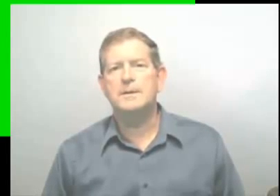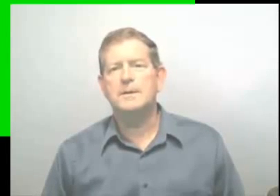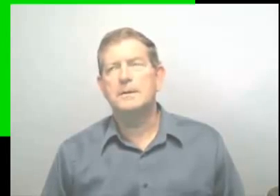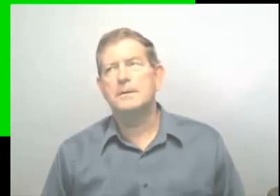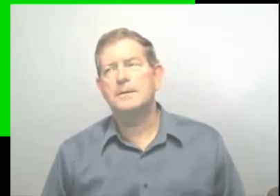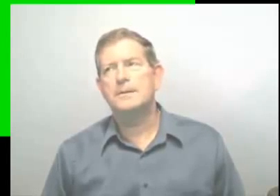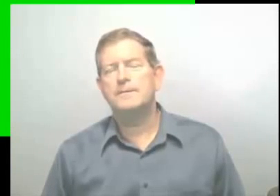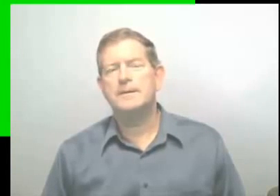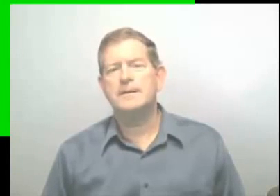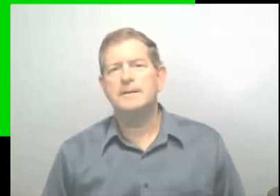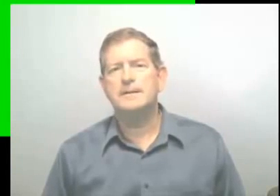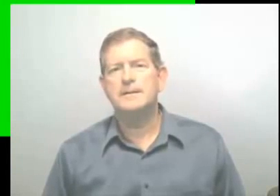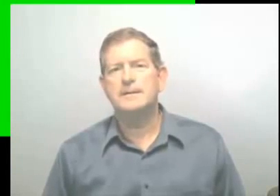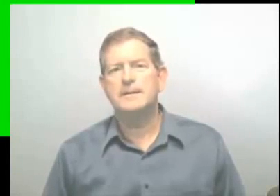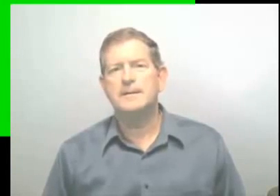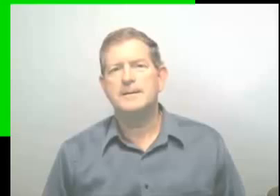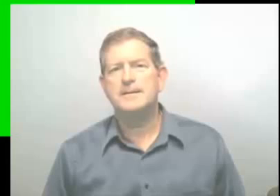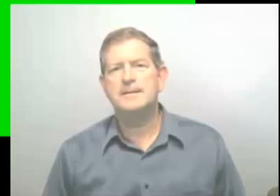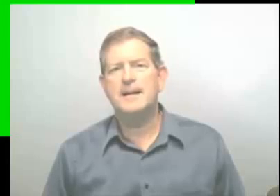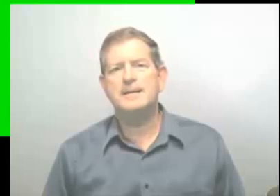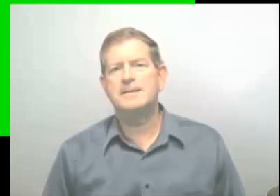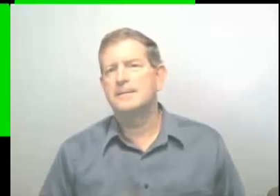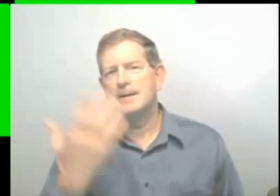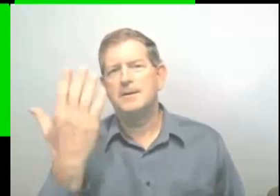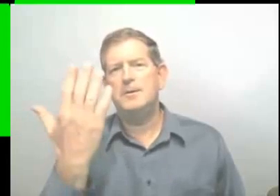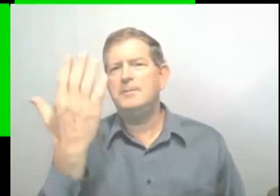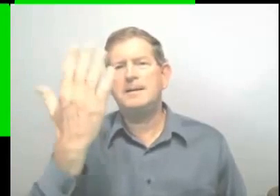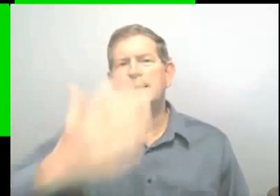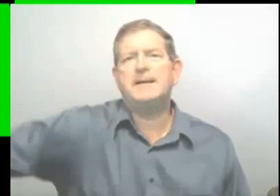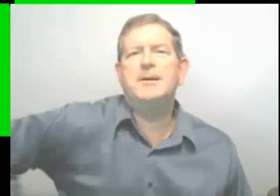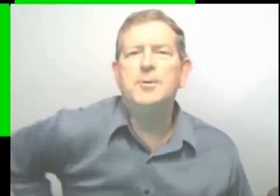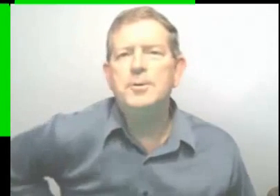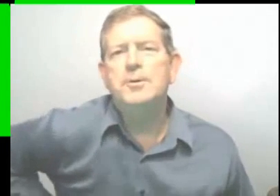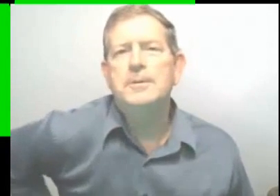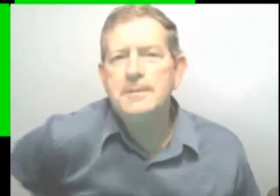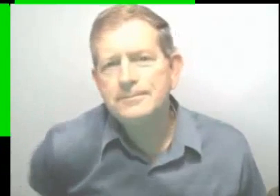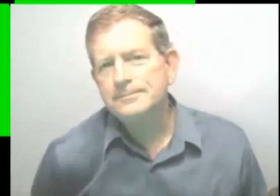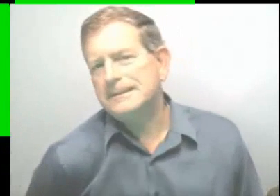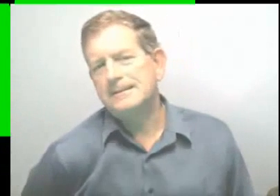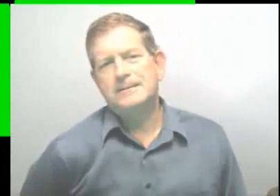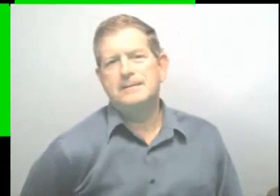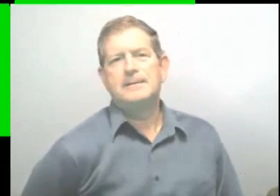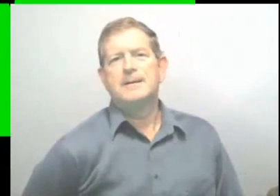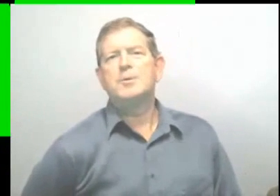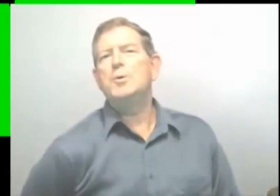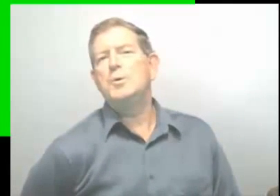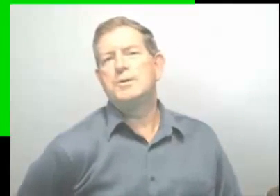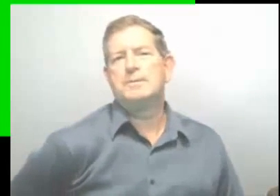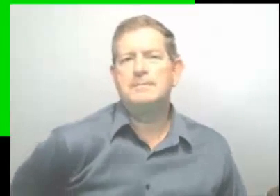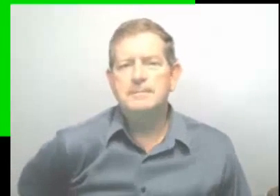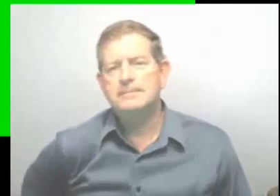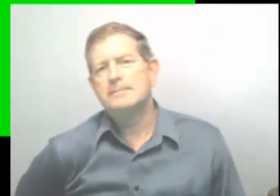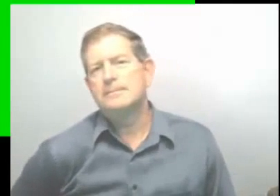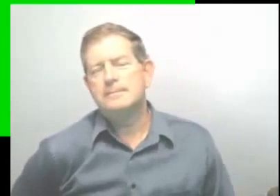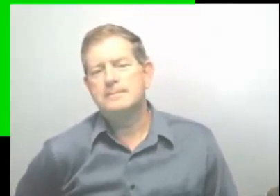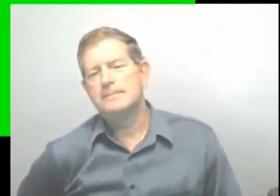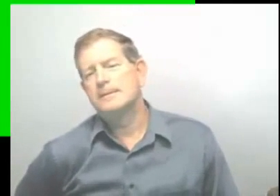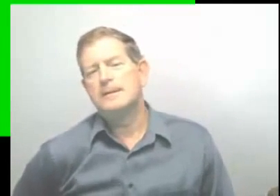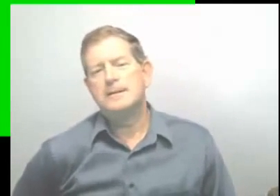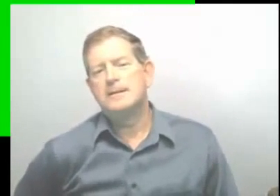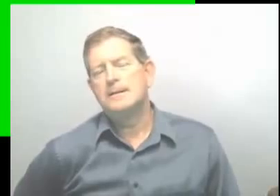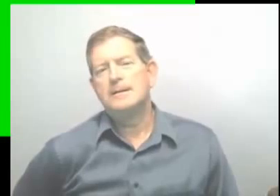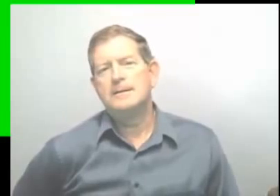11. Oh, c'est facile. 7. Une main derrière le dos. 12.